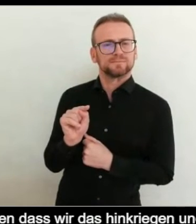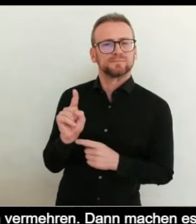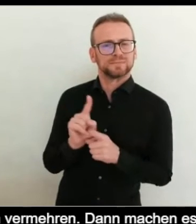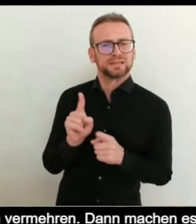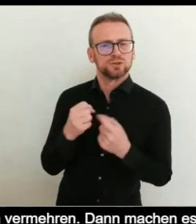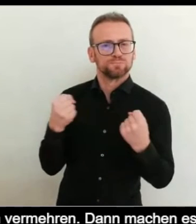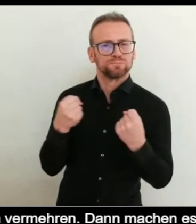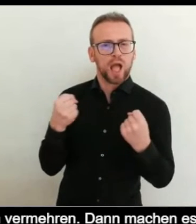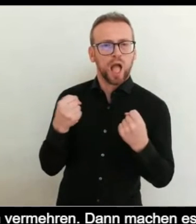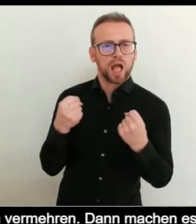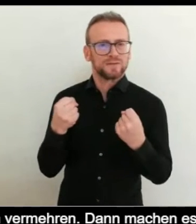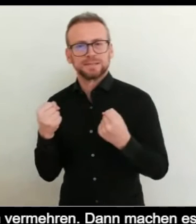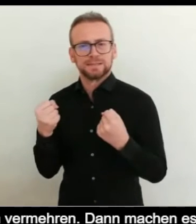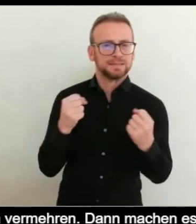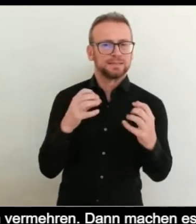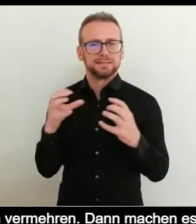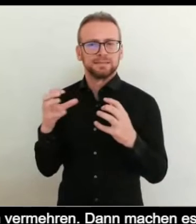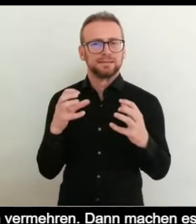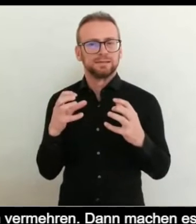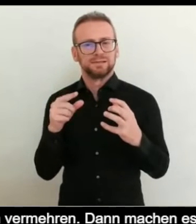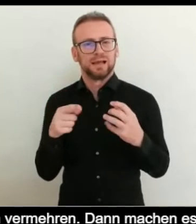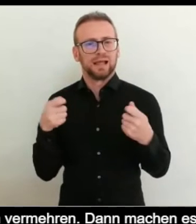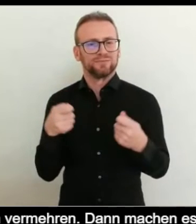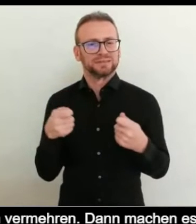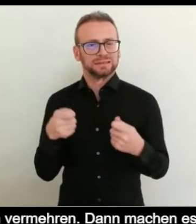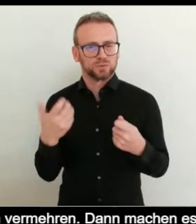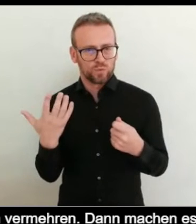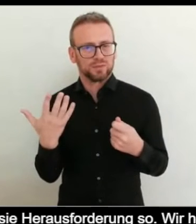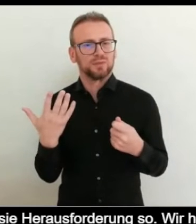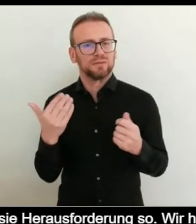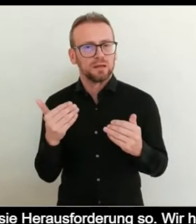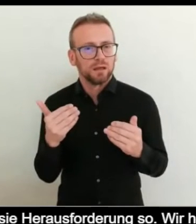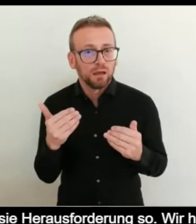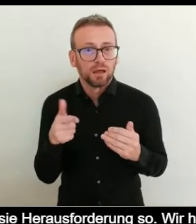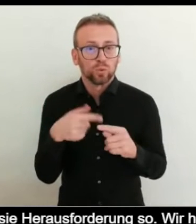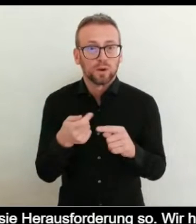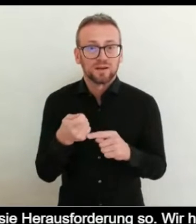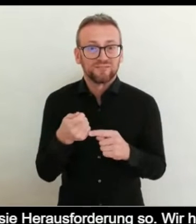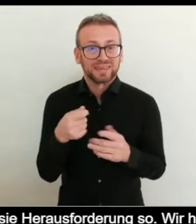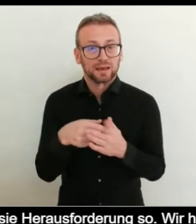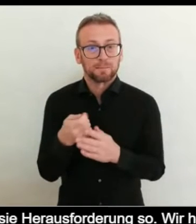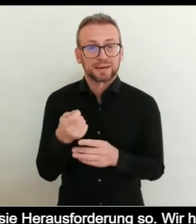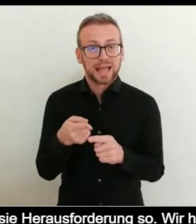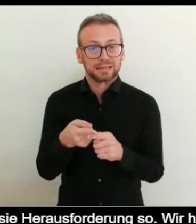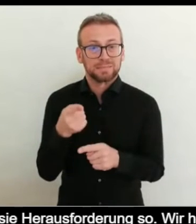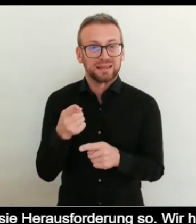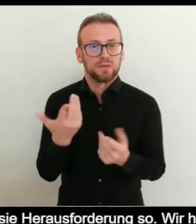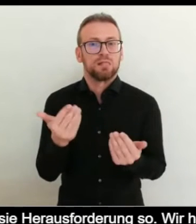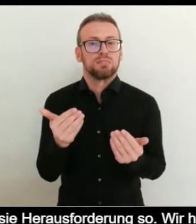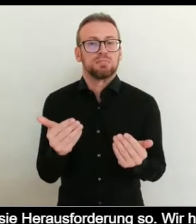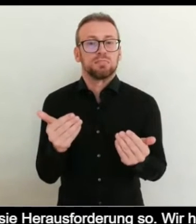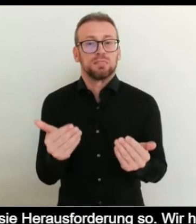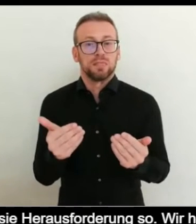Wir brauchen darüber hinaus Rahmenbedingungen für Versorgungssicherheit. Wir haben eine Lücke, das